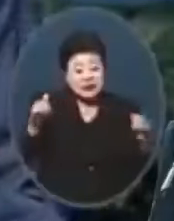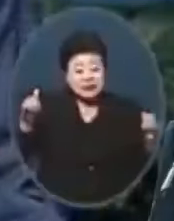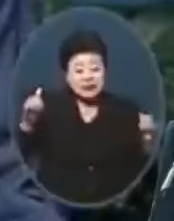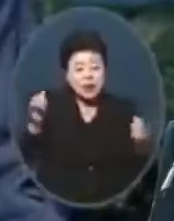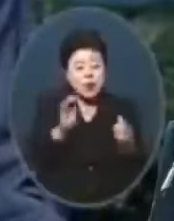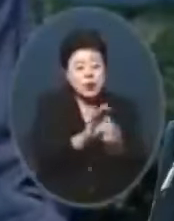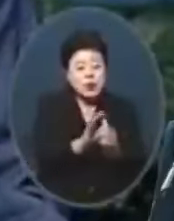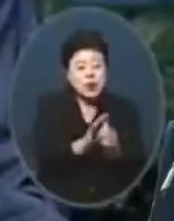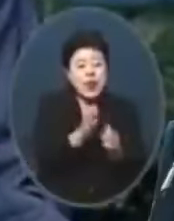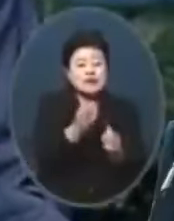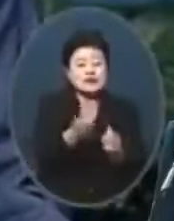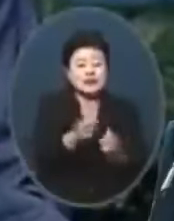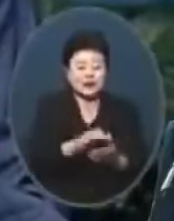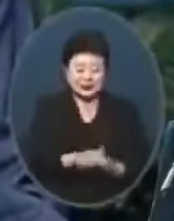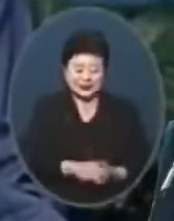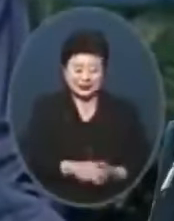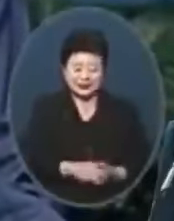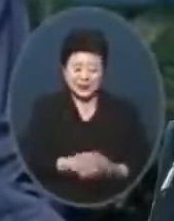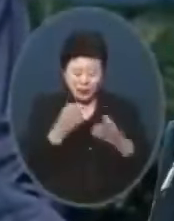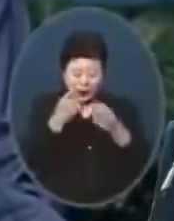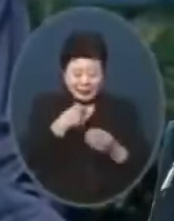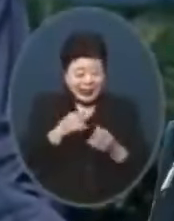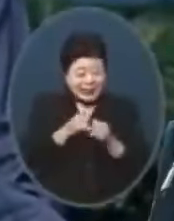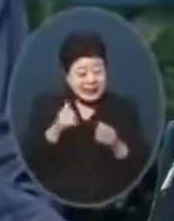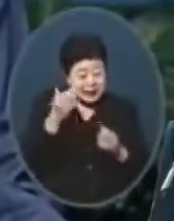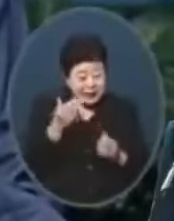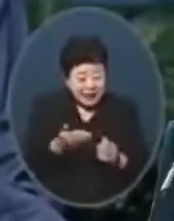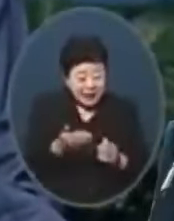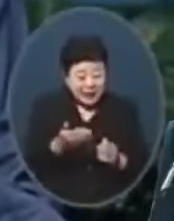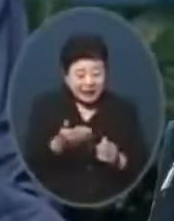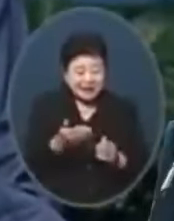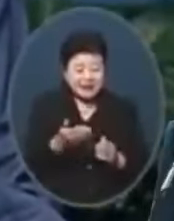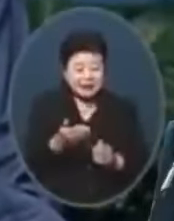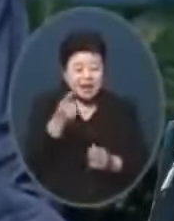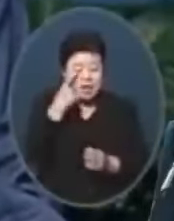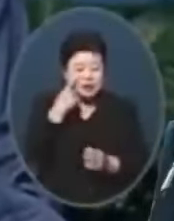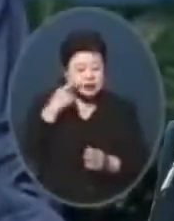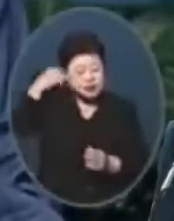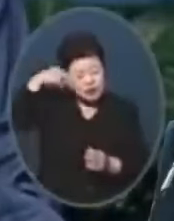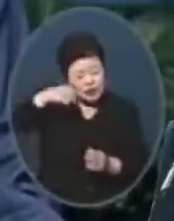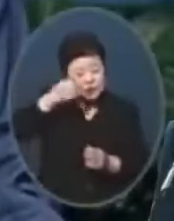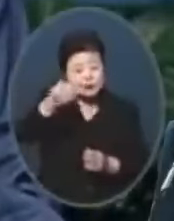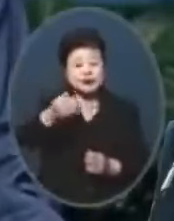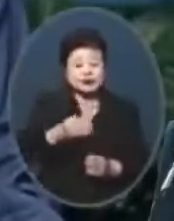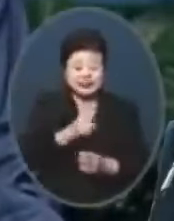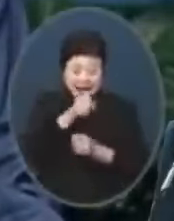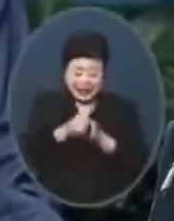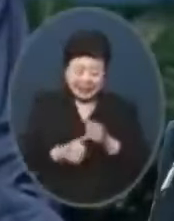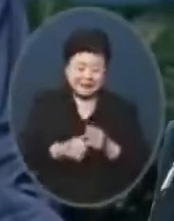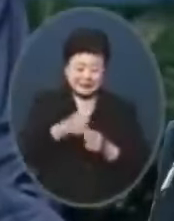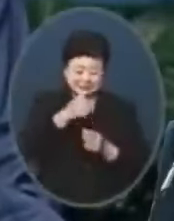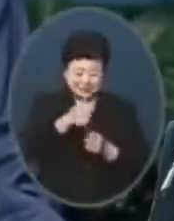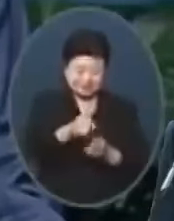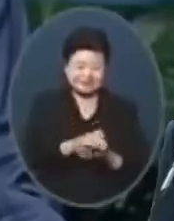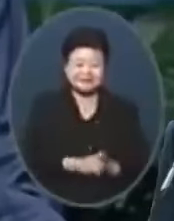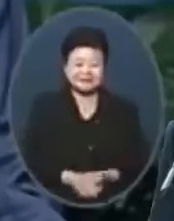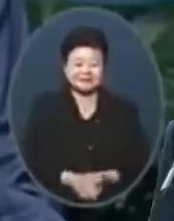백성들을 위로하시고 고난당하는 자에게 긍휼히 여기심을 주시는 하나님이신 것입니다.